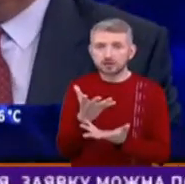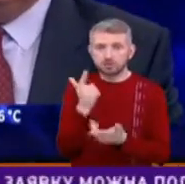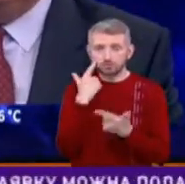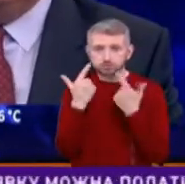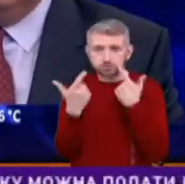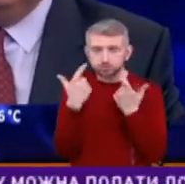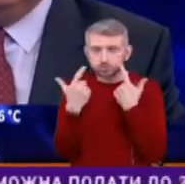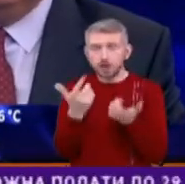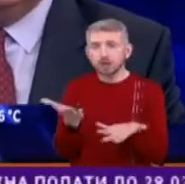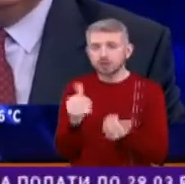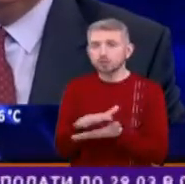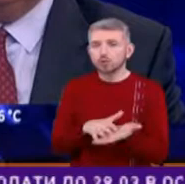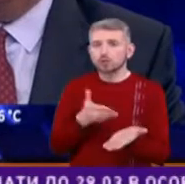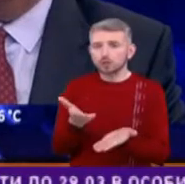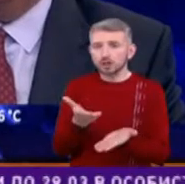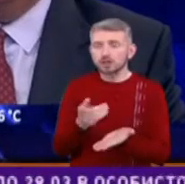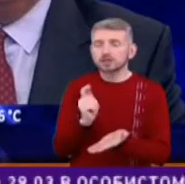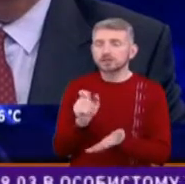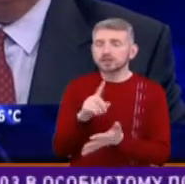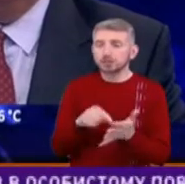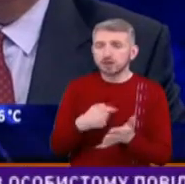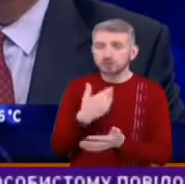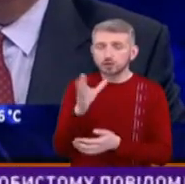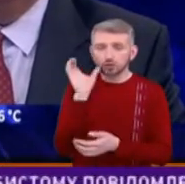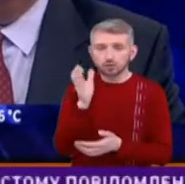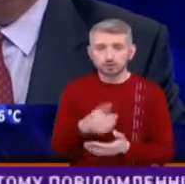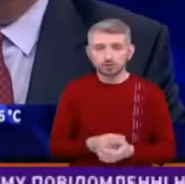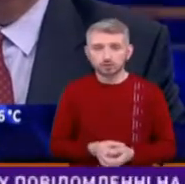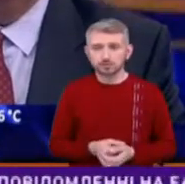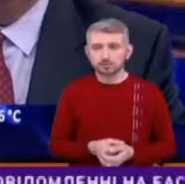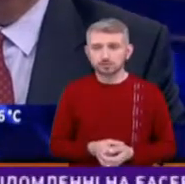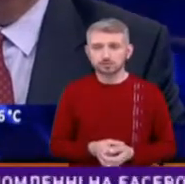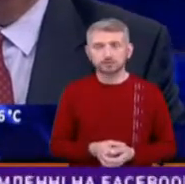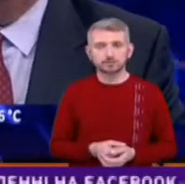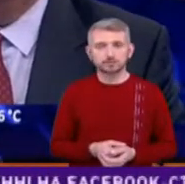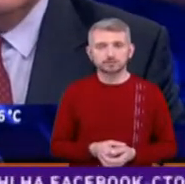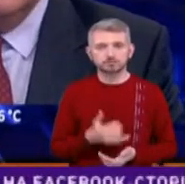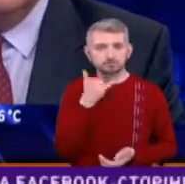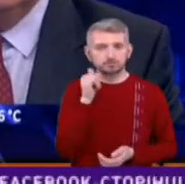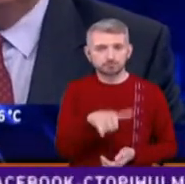в принципі, давайте продовжуйте і ставте запитання. Ми вас слухаємо. Алло.